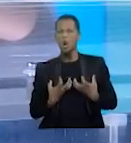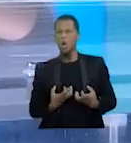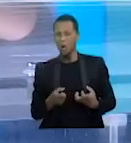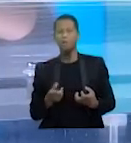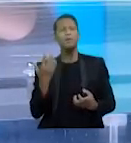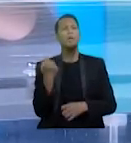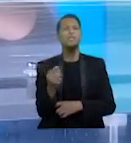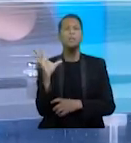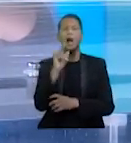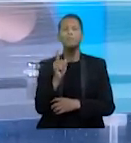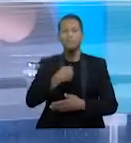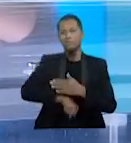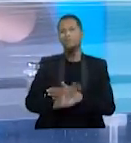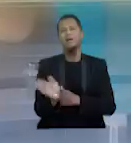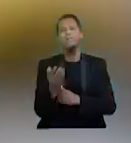Nabi Muhammad.